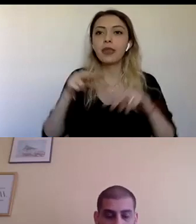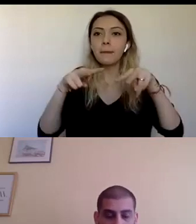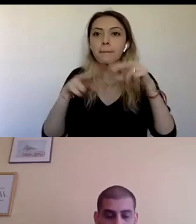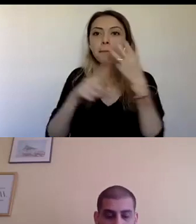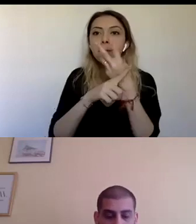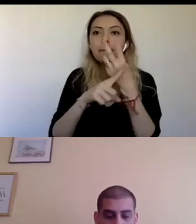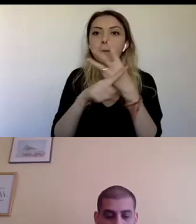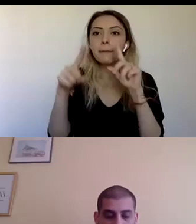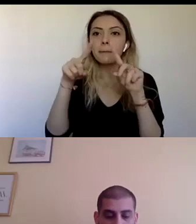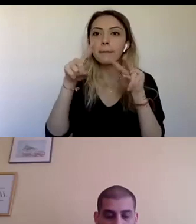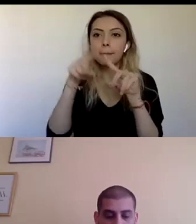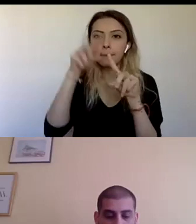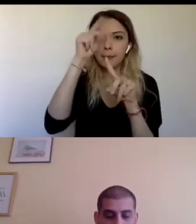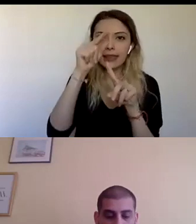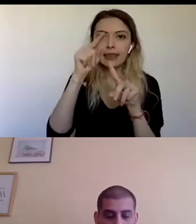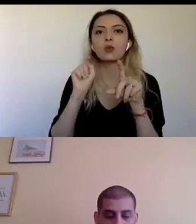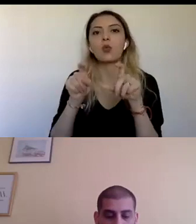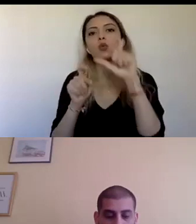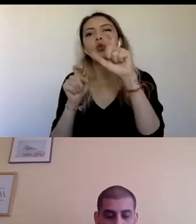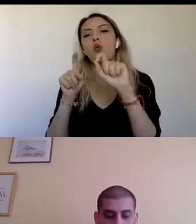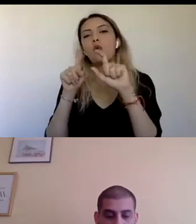gelen cevaplar neler olacak.